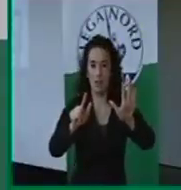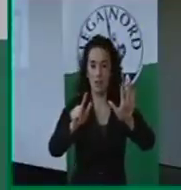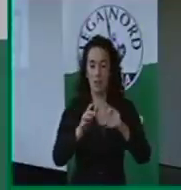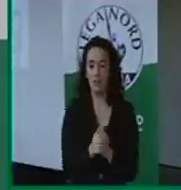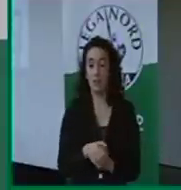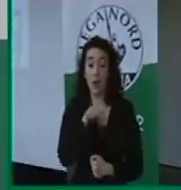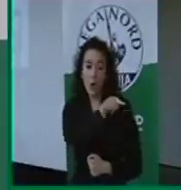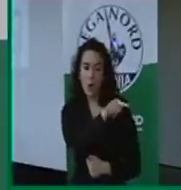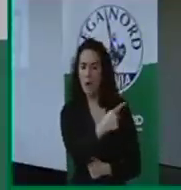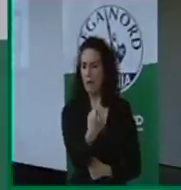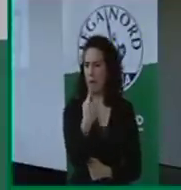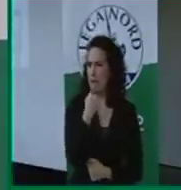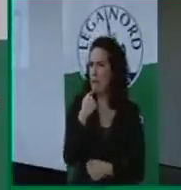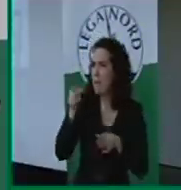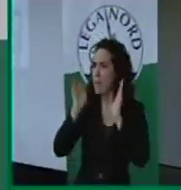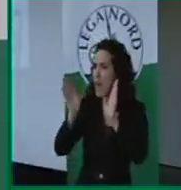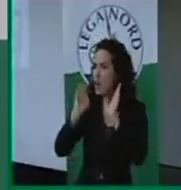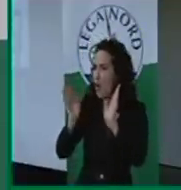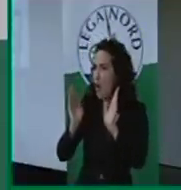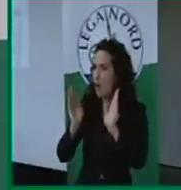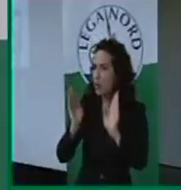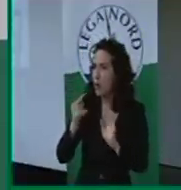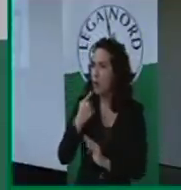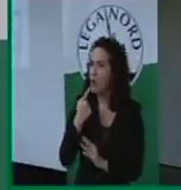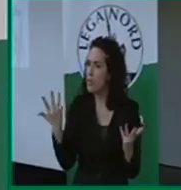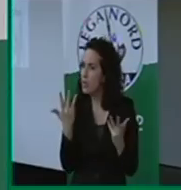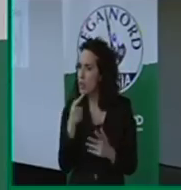Chi era il pericoloso sovversivo che osava sostenere